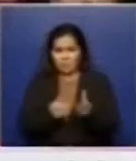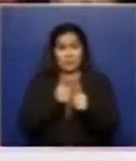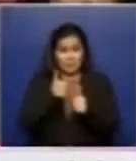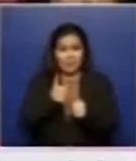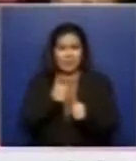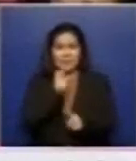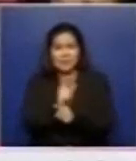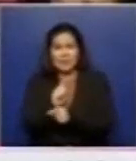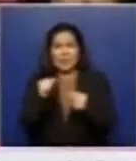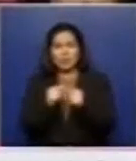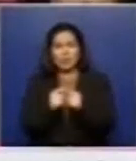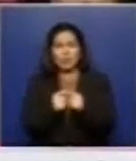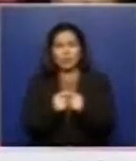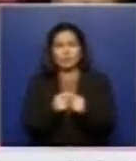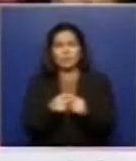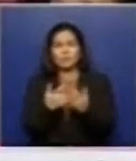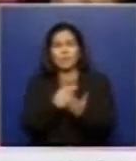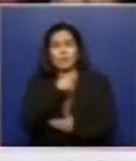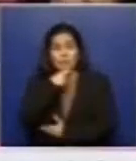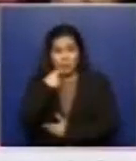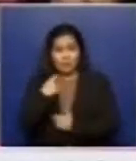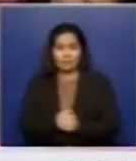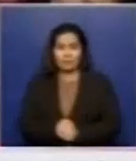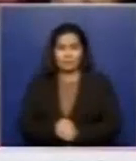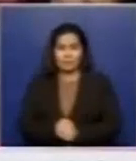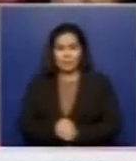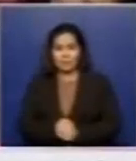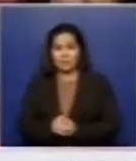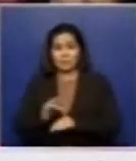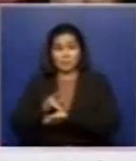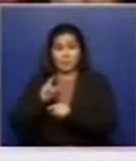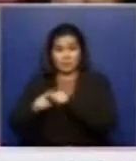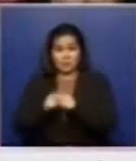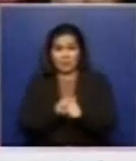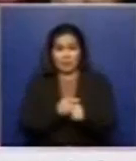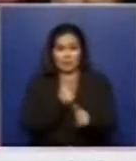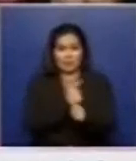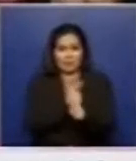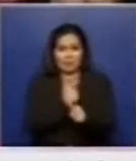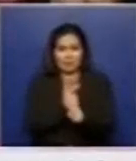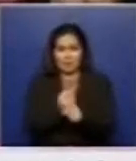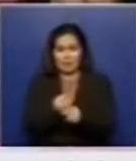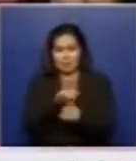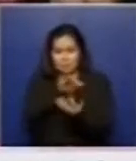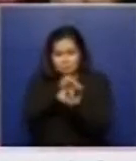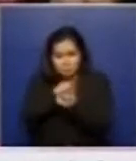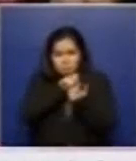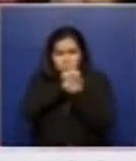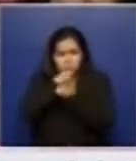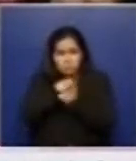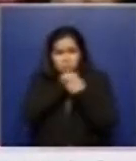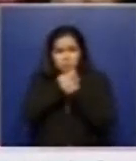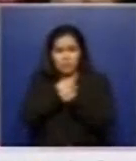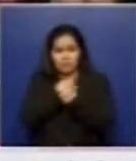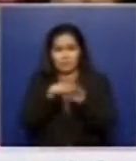ครับไม่ต้องเผาฟางครับอัดต้นข้าวโพดครับธัญพืชของเราก็จะเป็นราคาวัวกินฟางเป็นเนื้อเอ